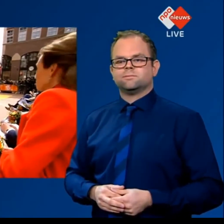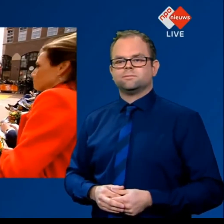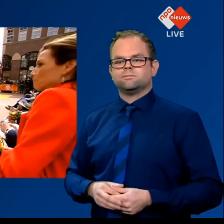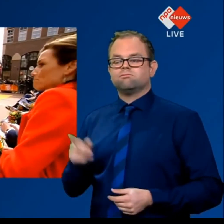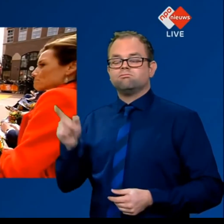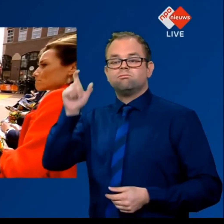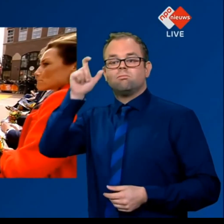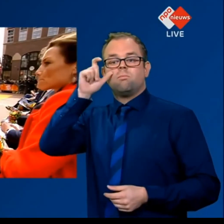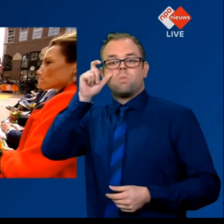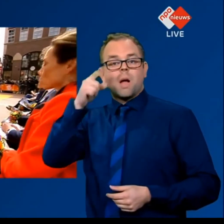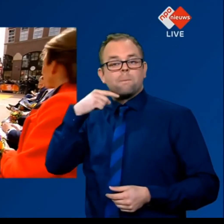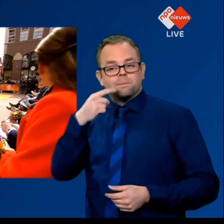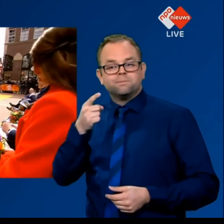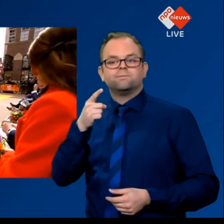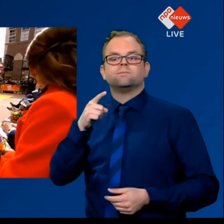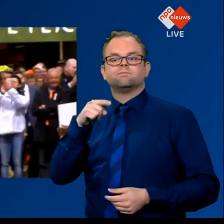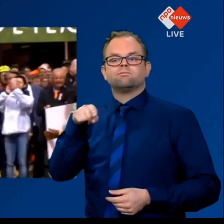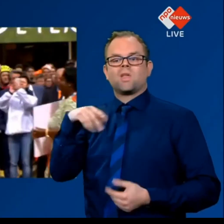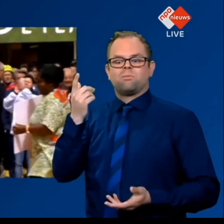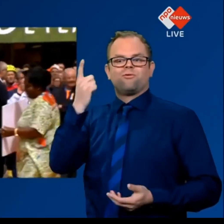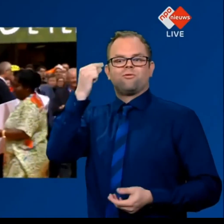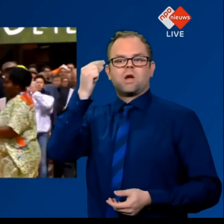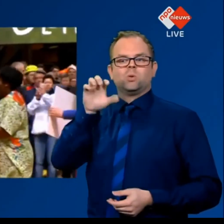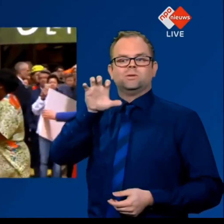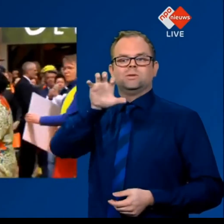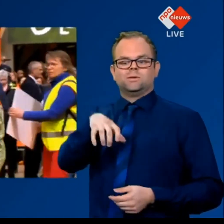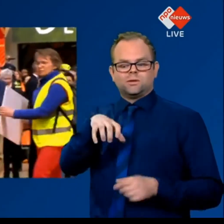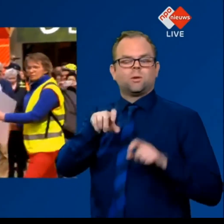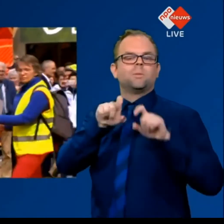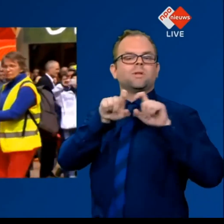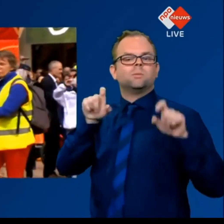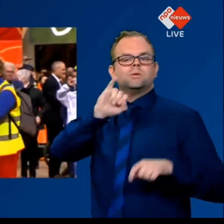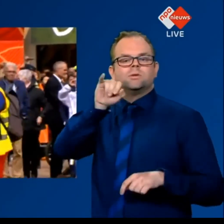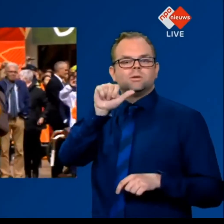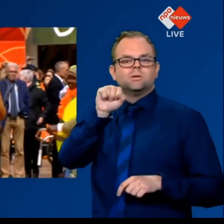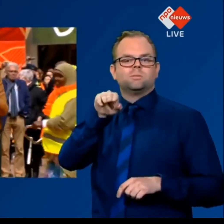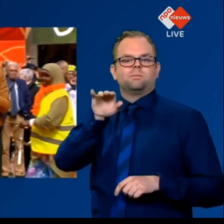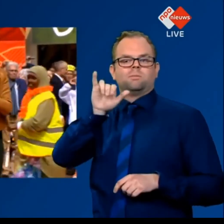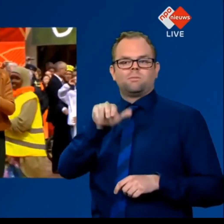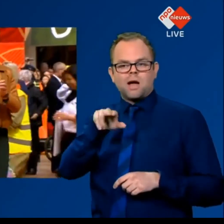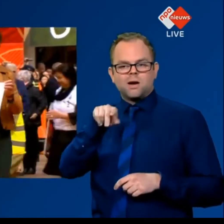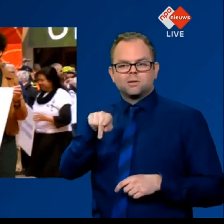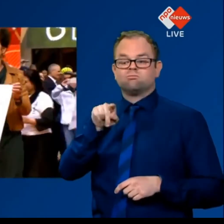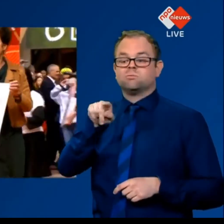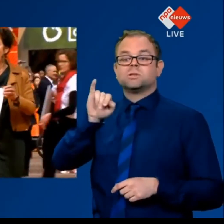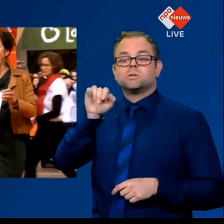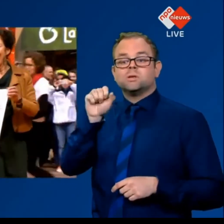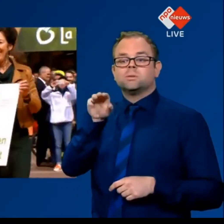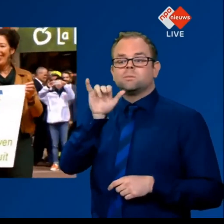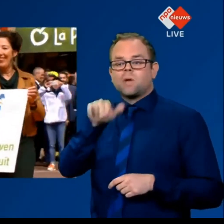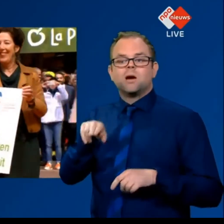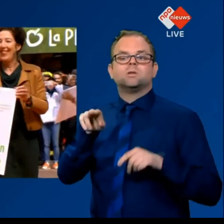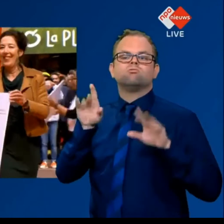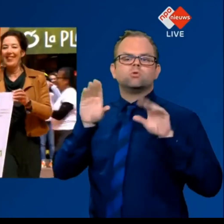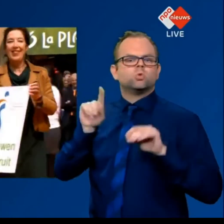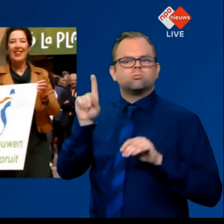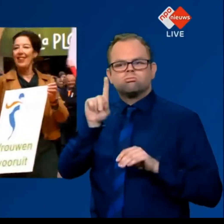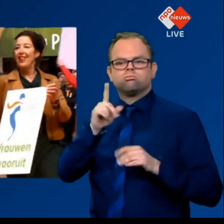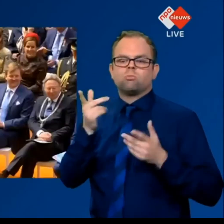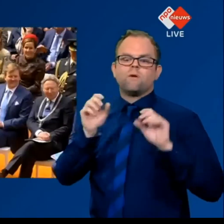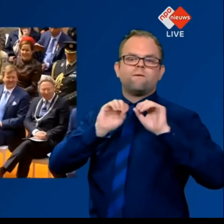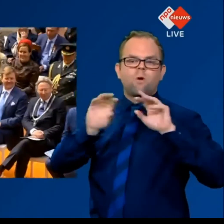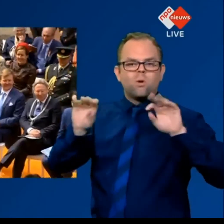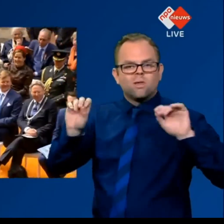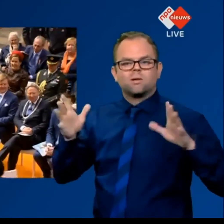Van Vrouwencentrum Jasmijn. En Jasmijn zet zich in met voorlichting en workshops voor de